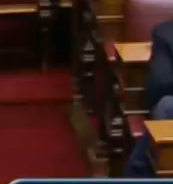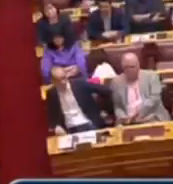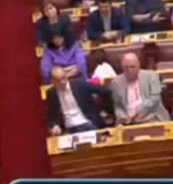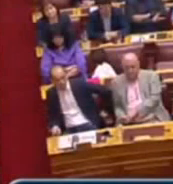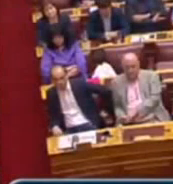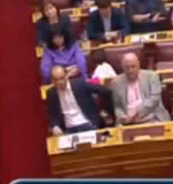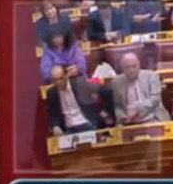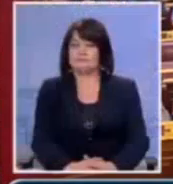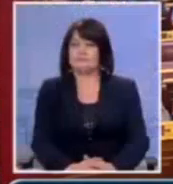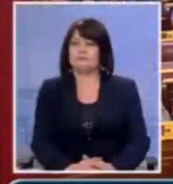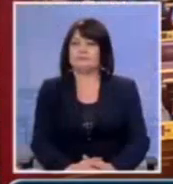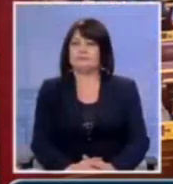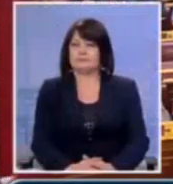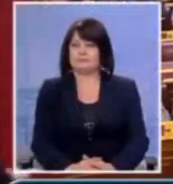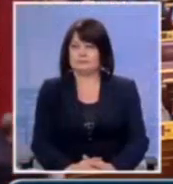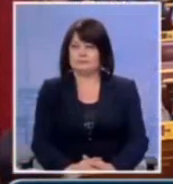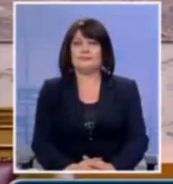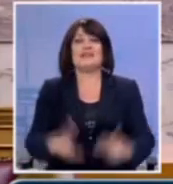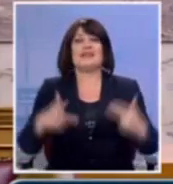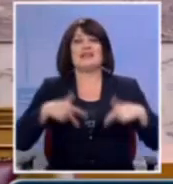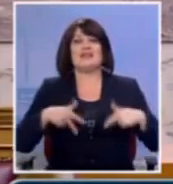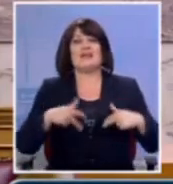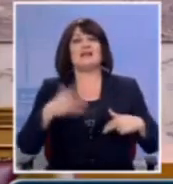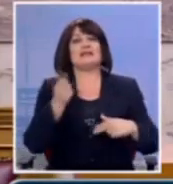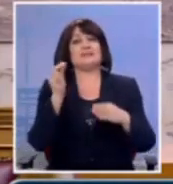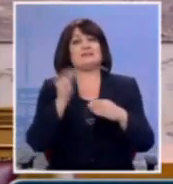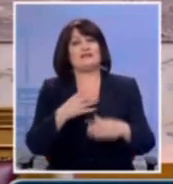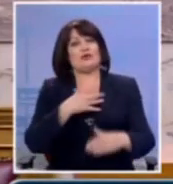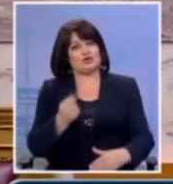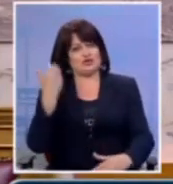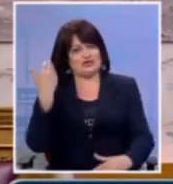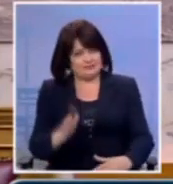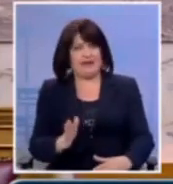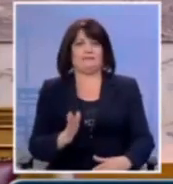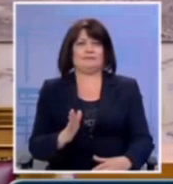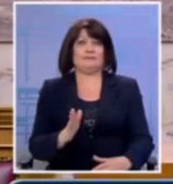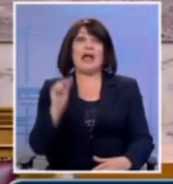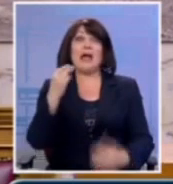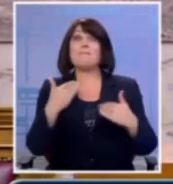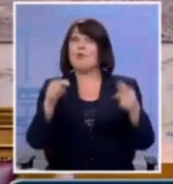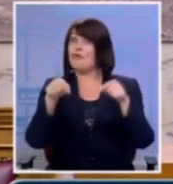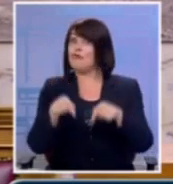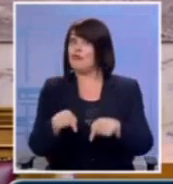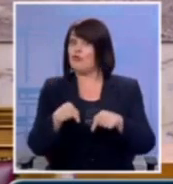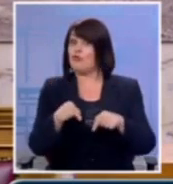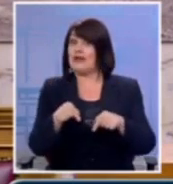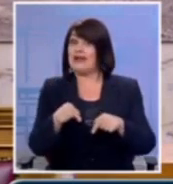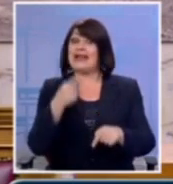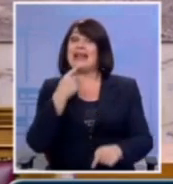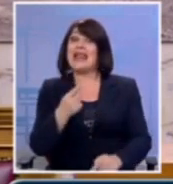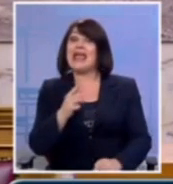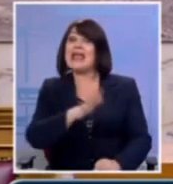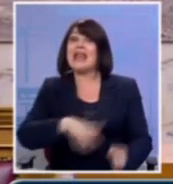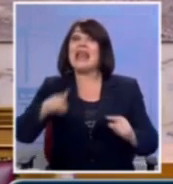Ναι. Θυμίζω ότι η κυβέρνηση έχει πάρει ψήφο εμπιστοσύνης από τη Βουλή και αυτό λέγεται